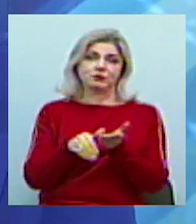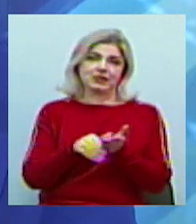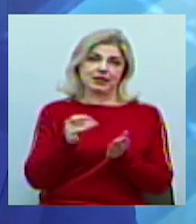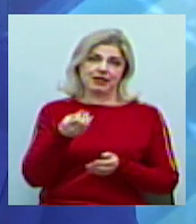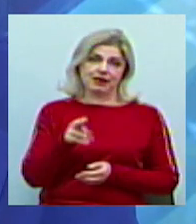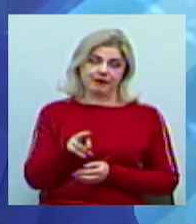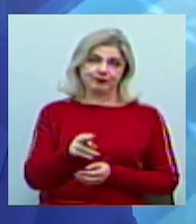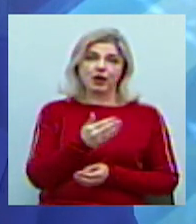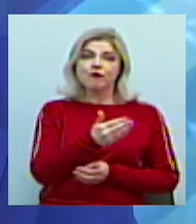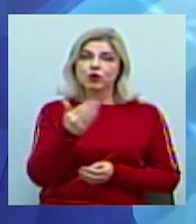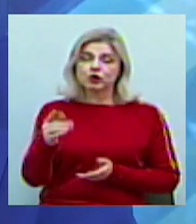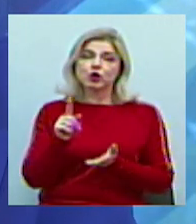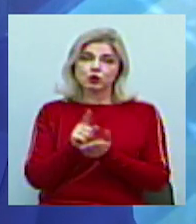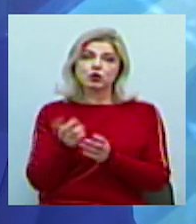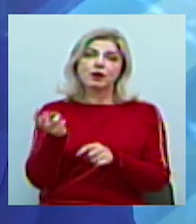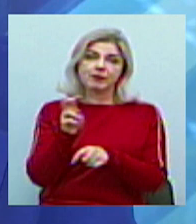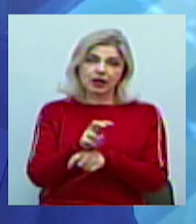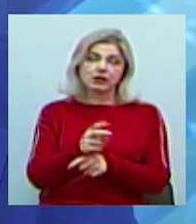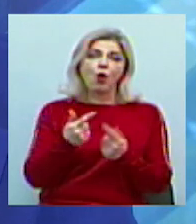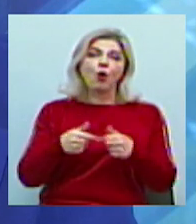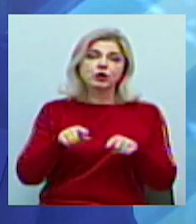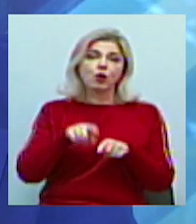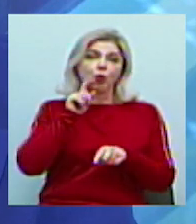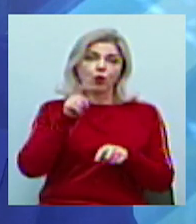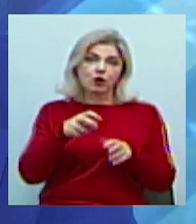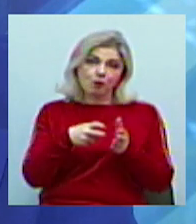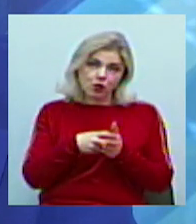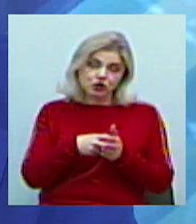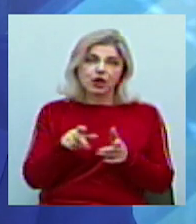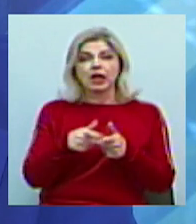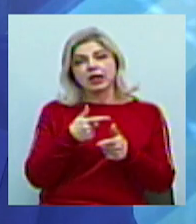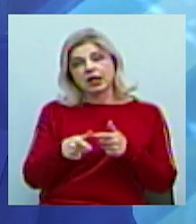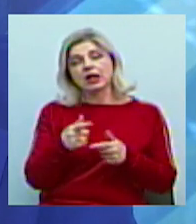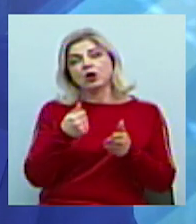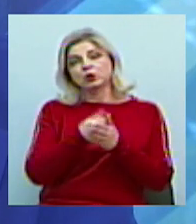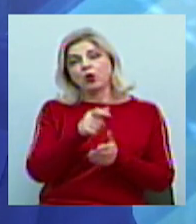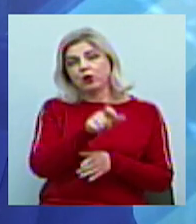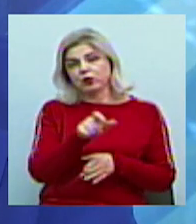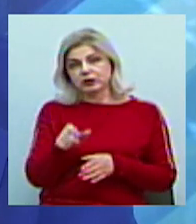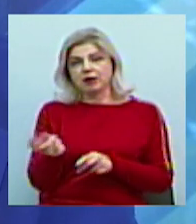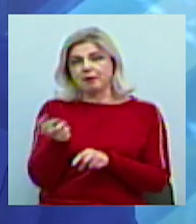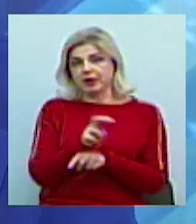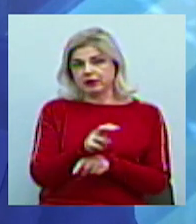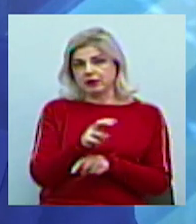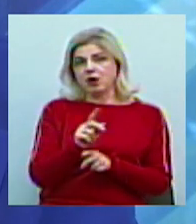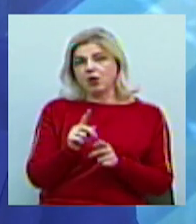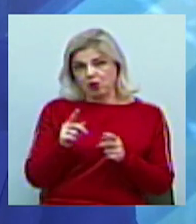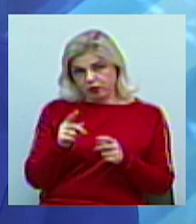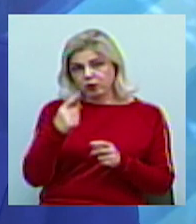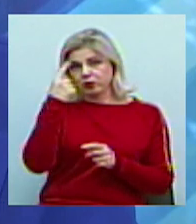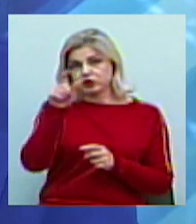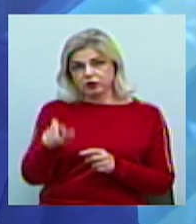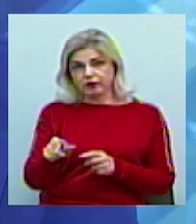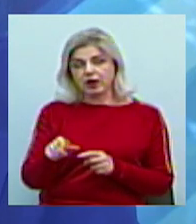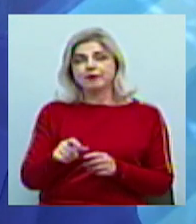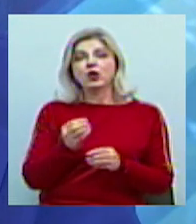Вони повинні прийти до відділення Укрпошти, чи до них приходить особлива людина? Доставка